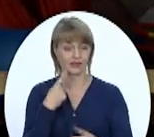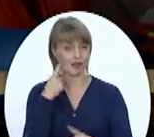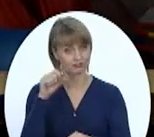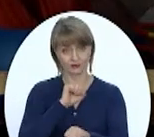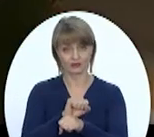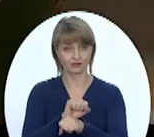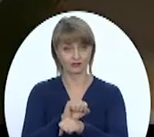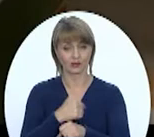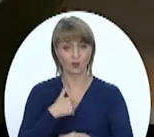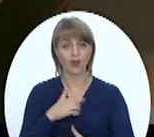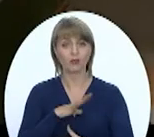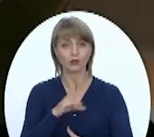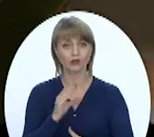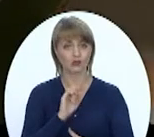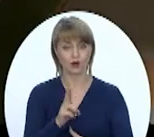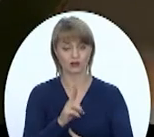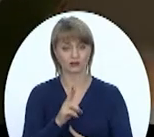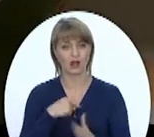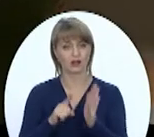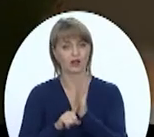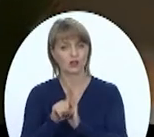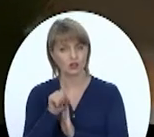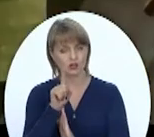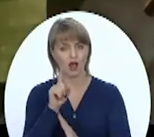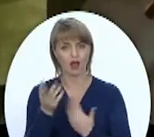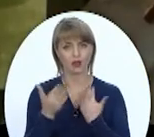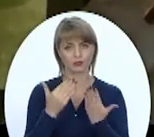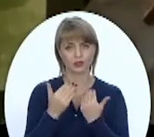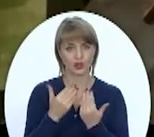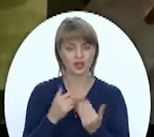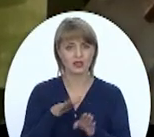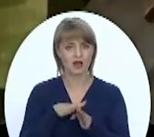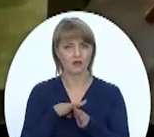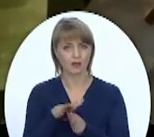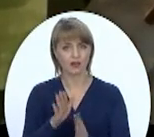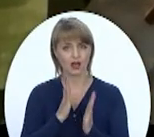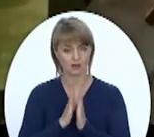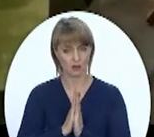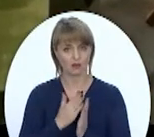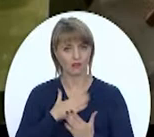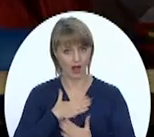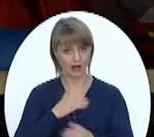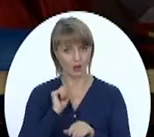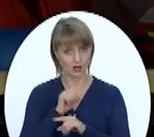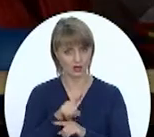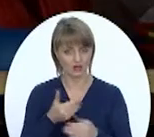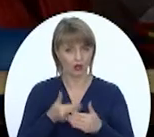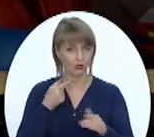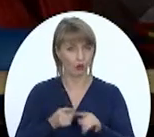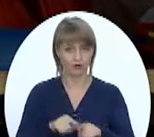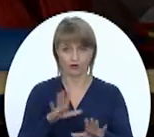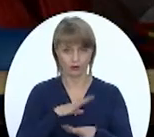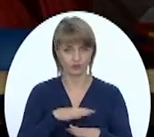замерла. У меня был шок. Причем она начала идти со мной на контакт, начала выполнять мои указания. То есть до этого это вообще было вот